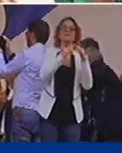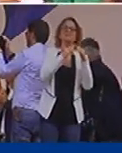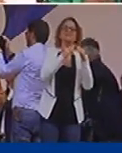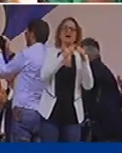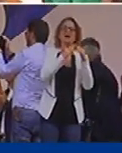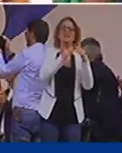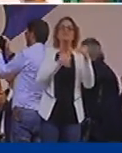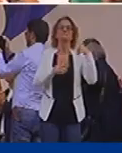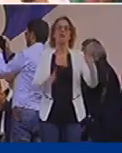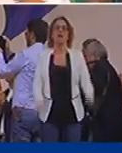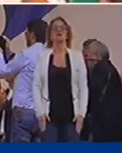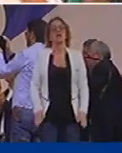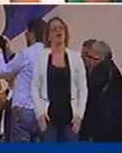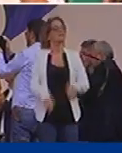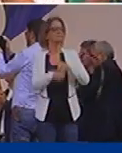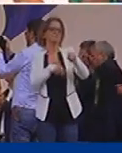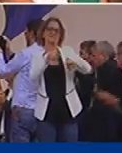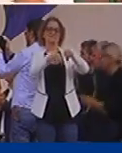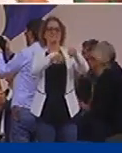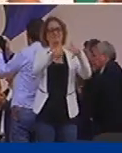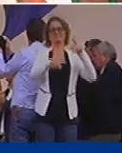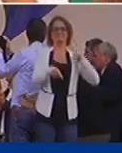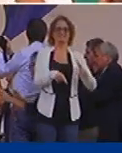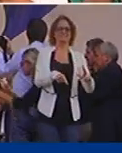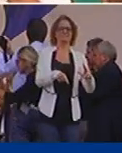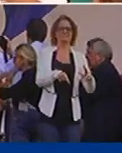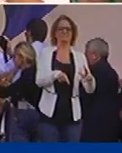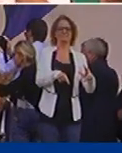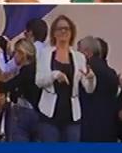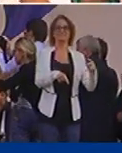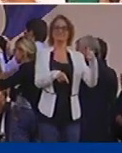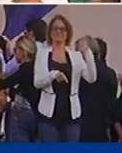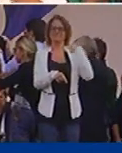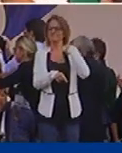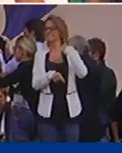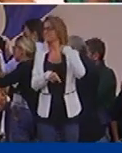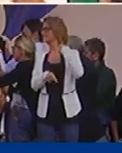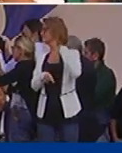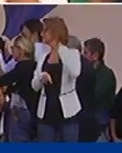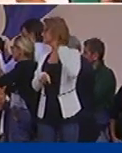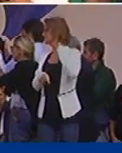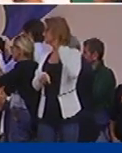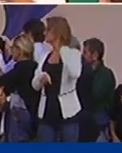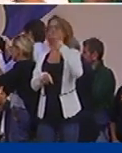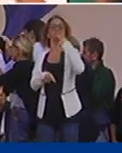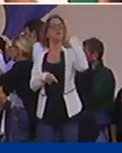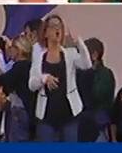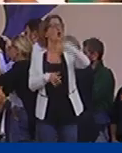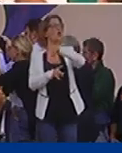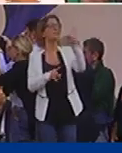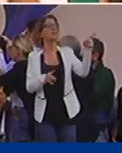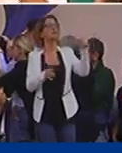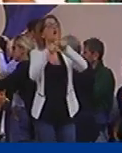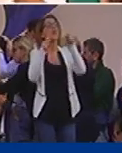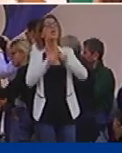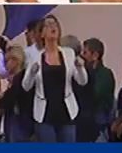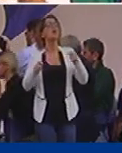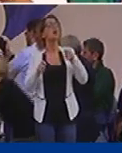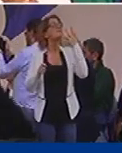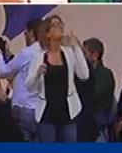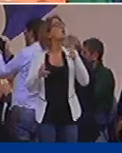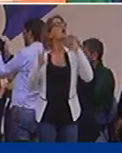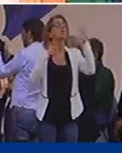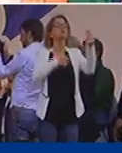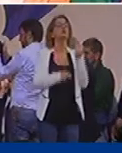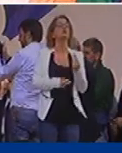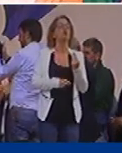con le nostre gambe. Io ve l'ho detto dove vorrei portare la Lega che non